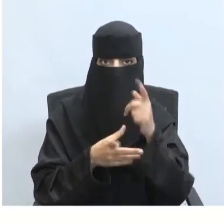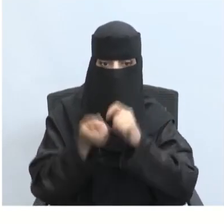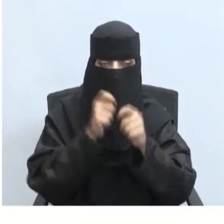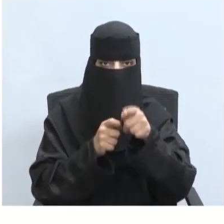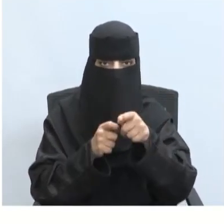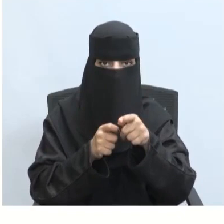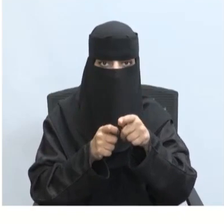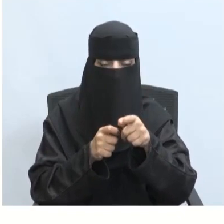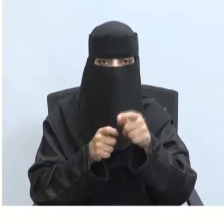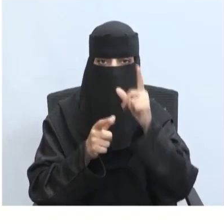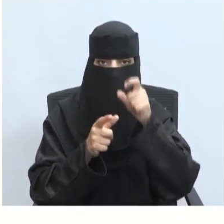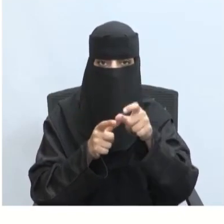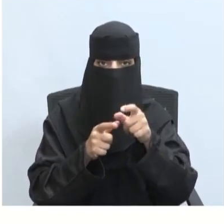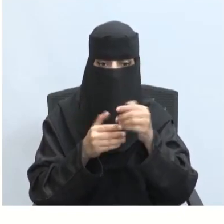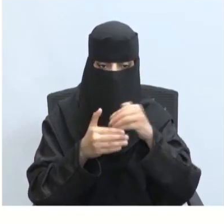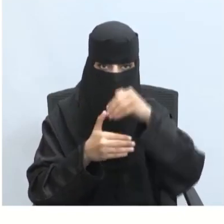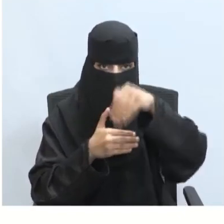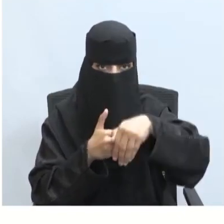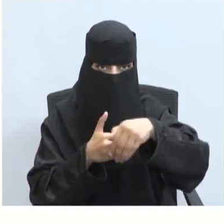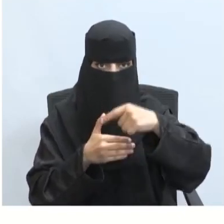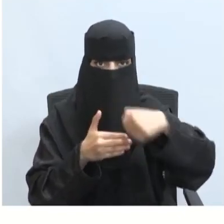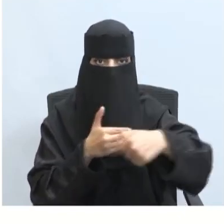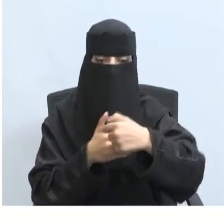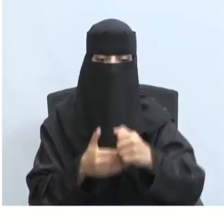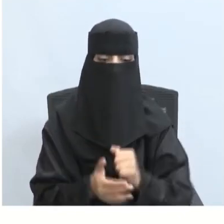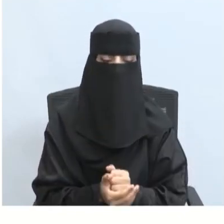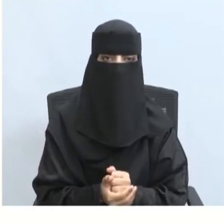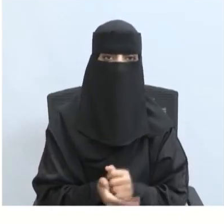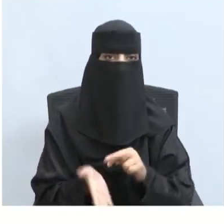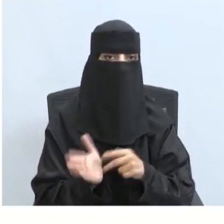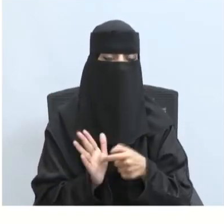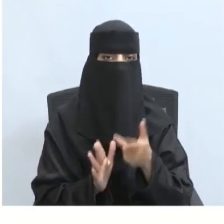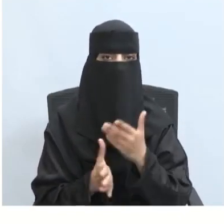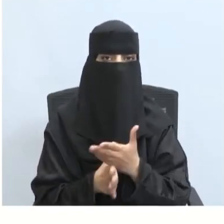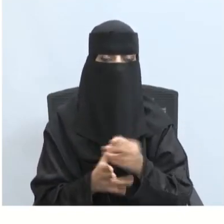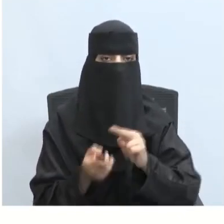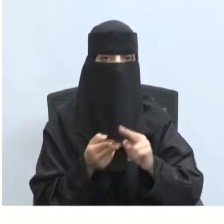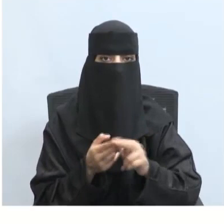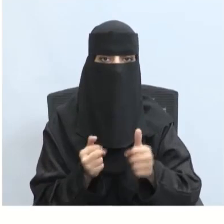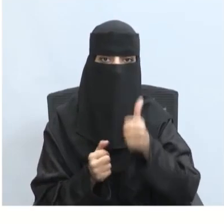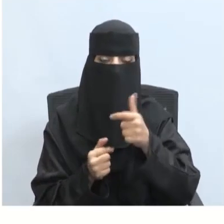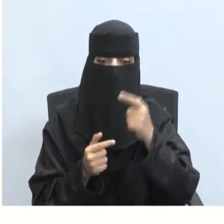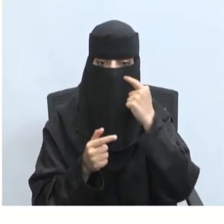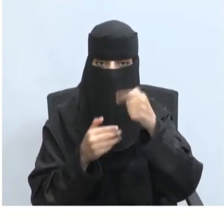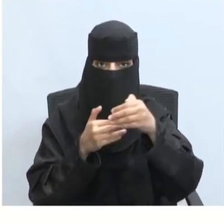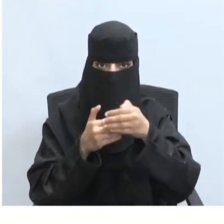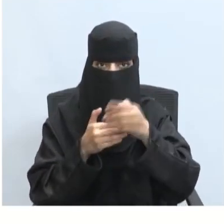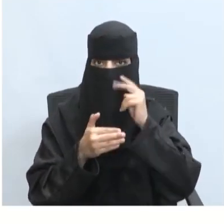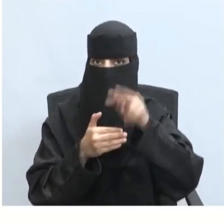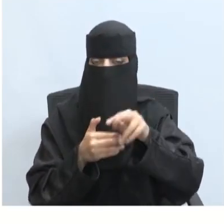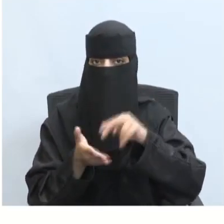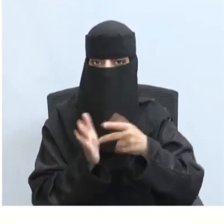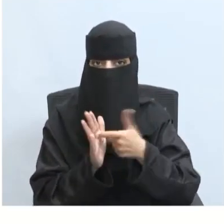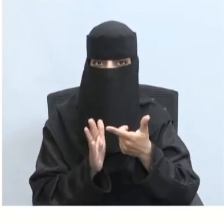فتتكون الصوره امام الشبكيه كيف نستطيع علاج قصر النظر نستخدم